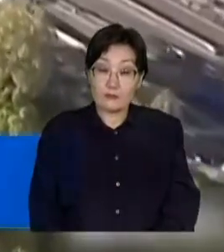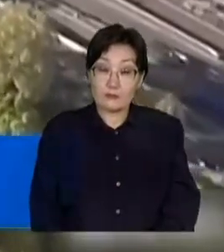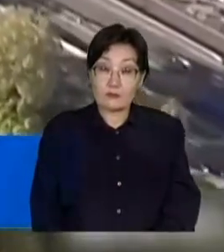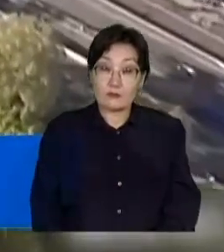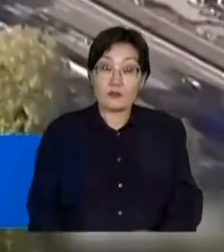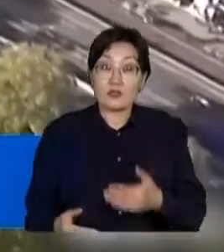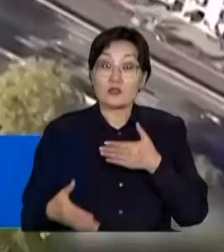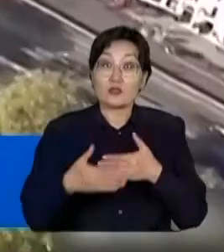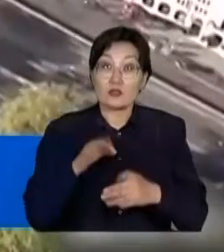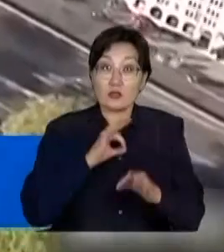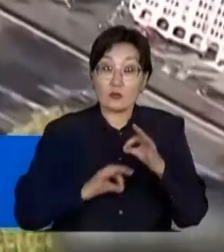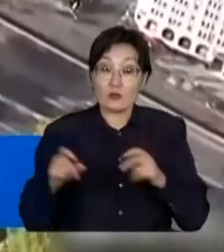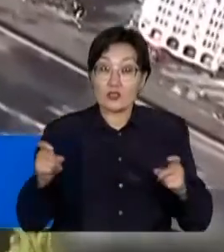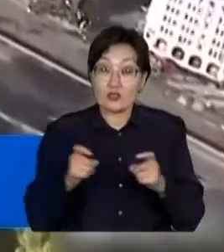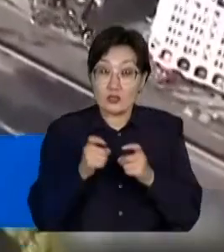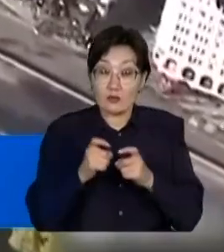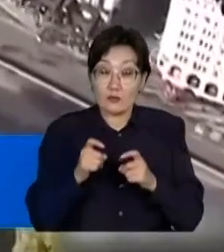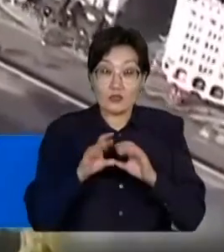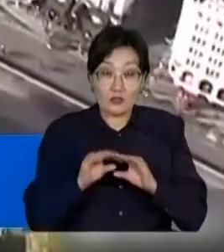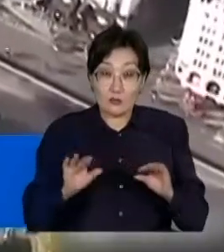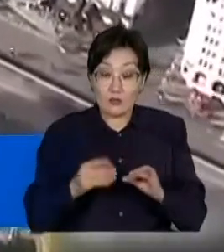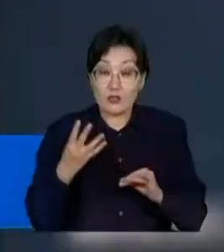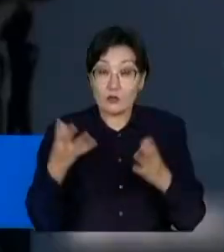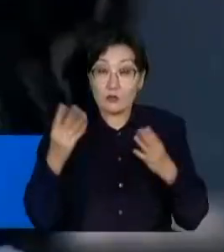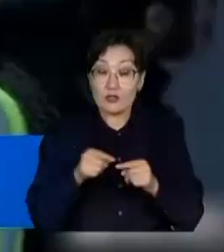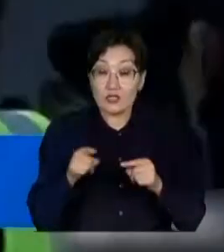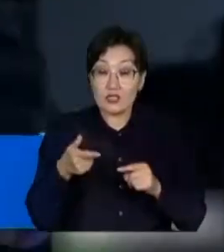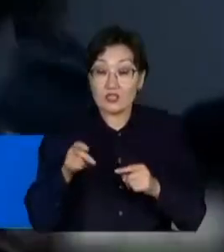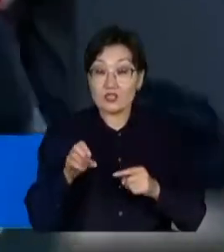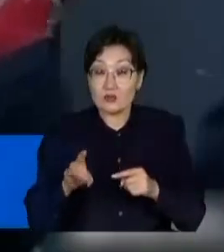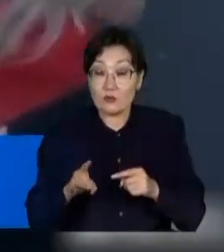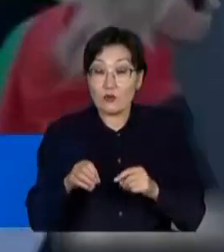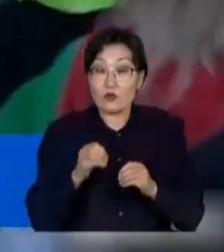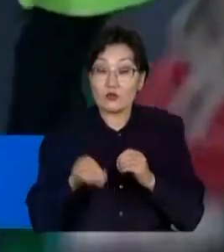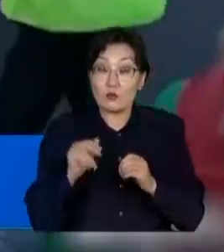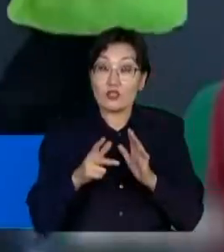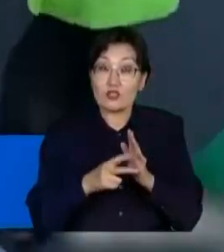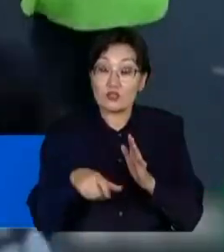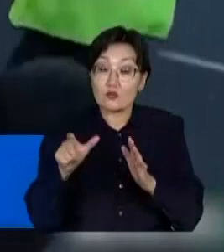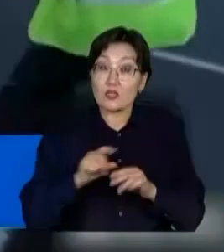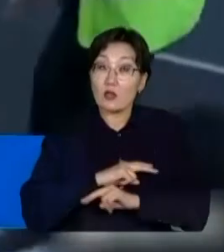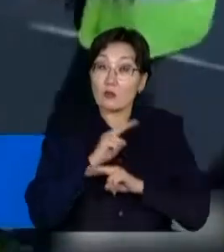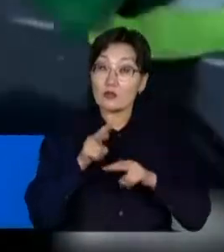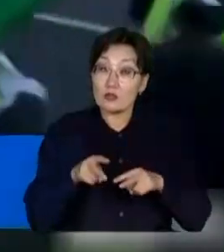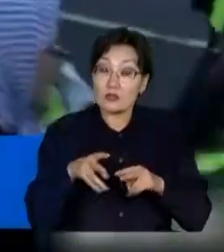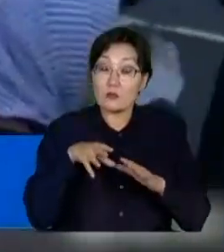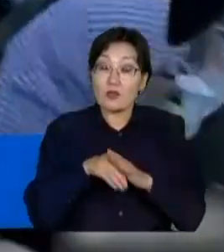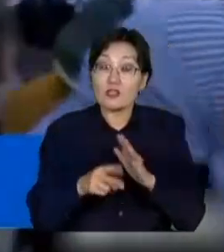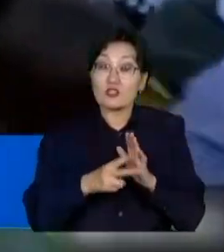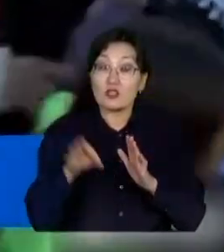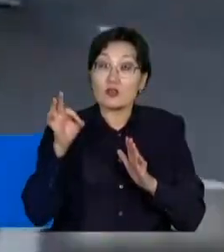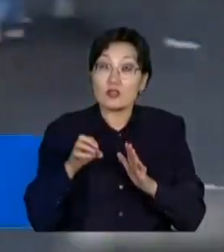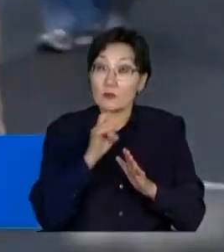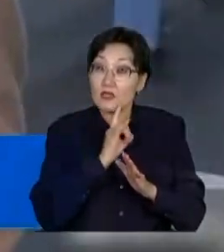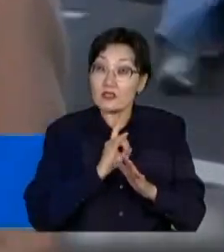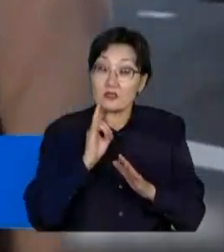Таяу шығыстағы қақтығы сәліде басылар емес. 40 күн ішінде Газа секторында 10800 адам қаза тапқан. Оның 70%